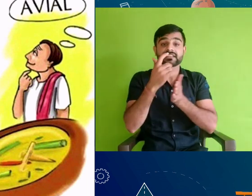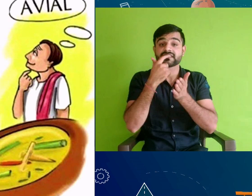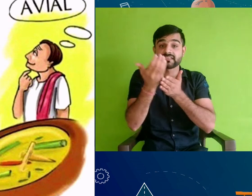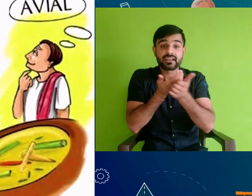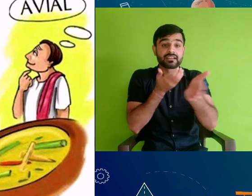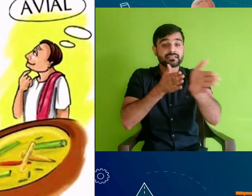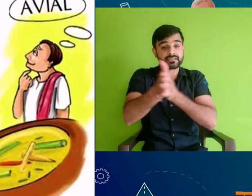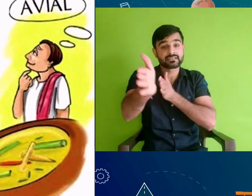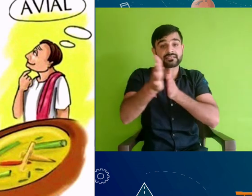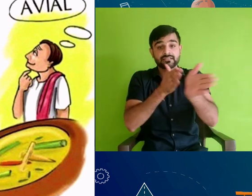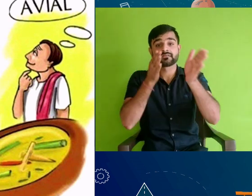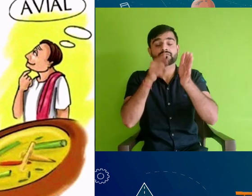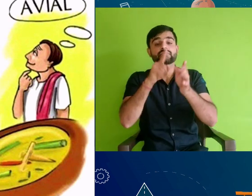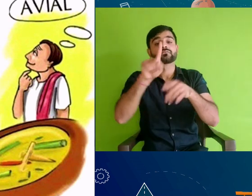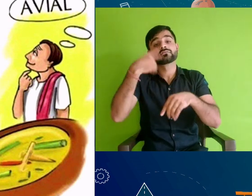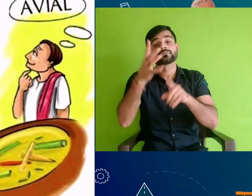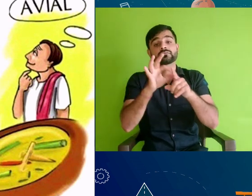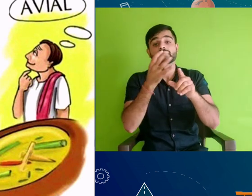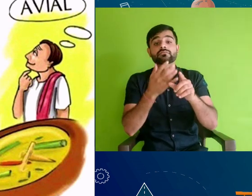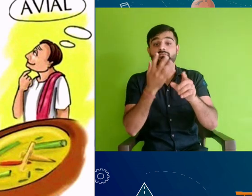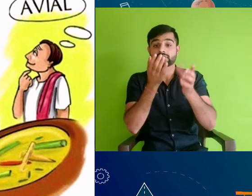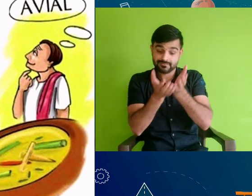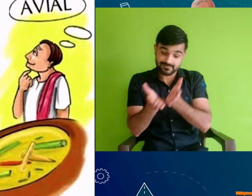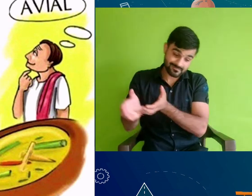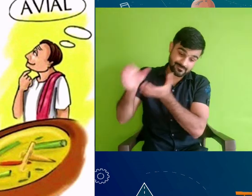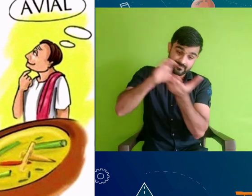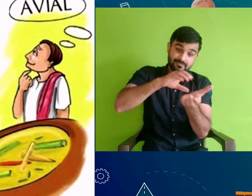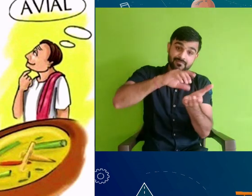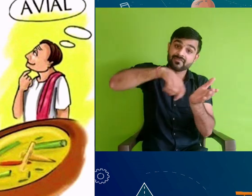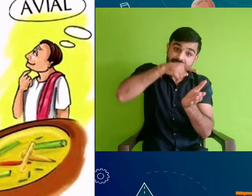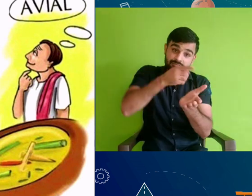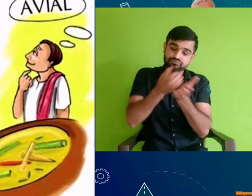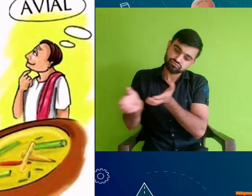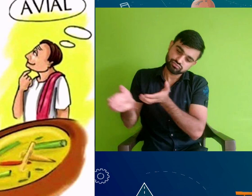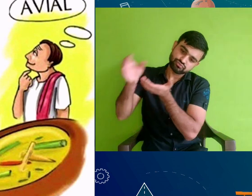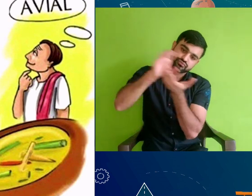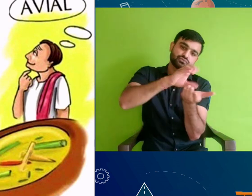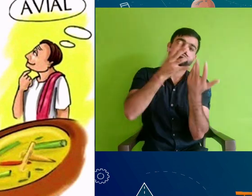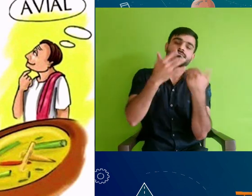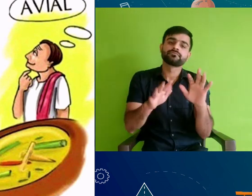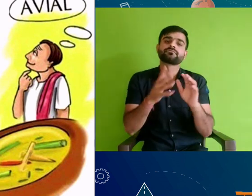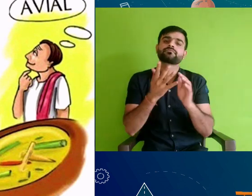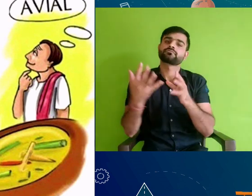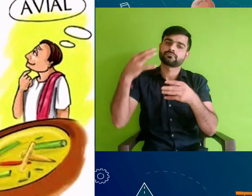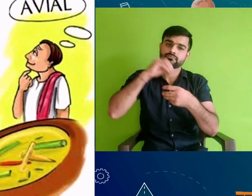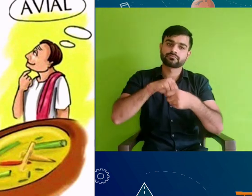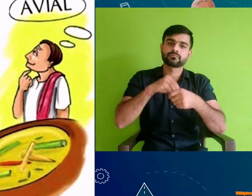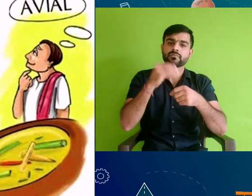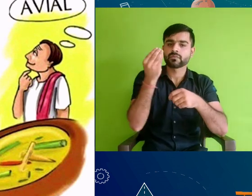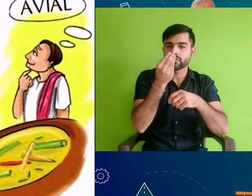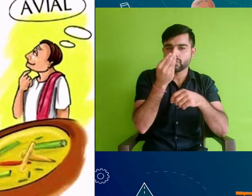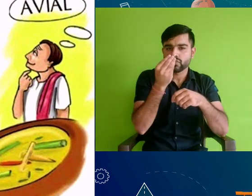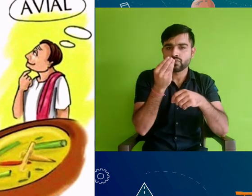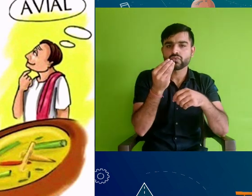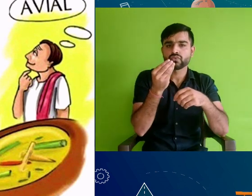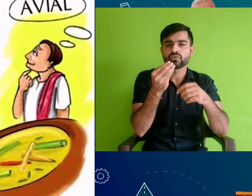के उन्होंने उस करी में डाल दिया। He also poured a few spoonful